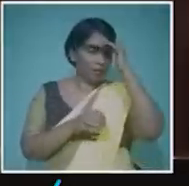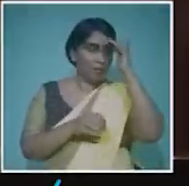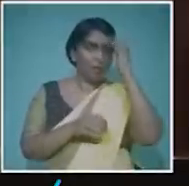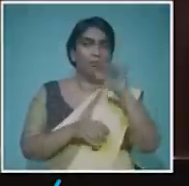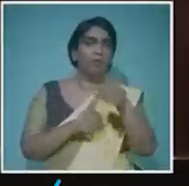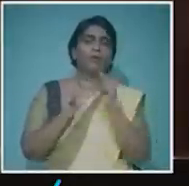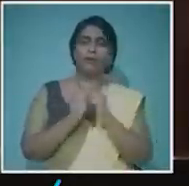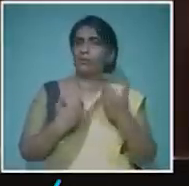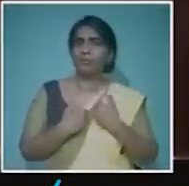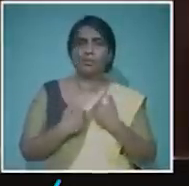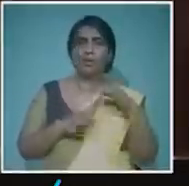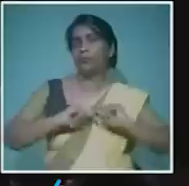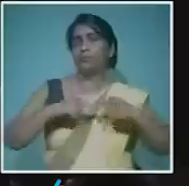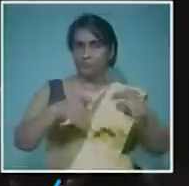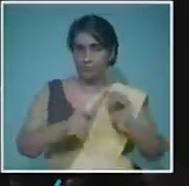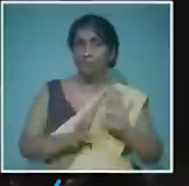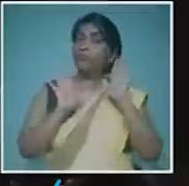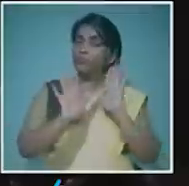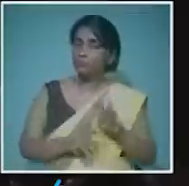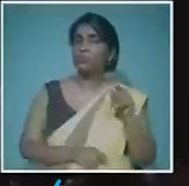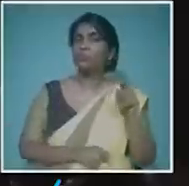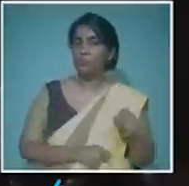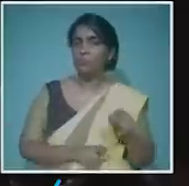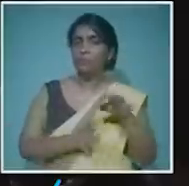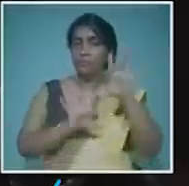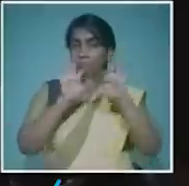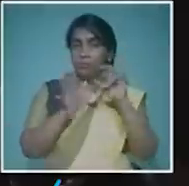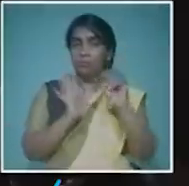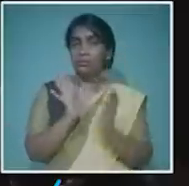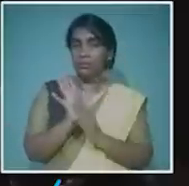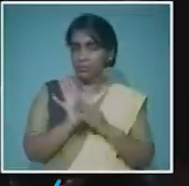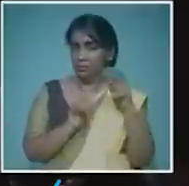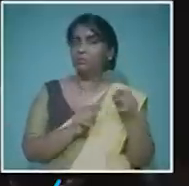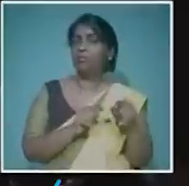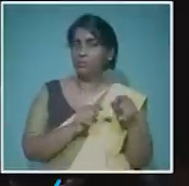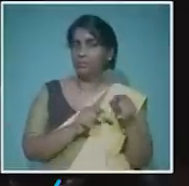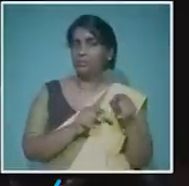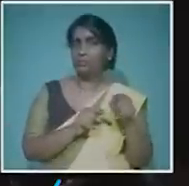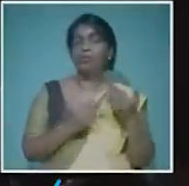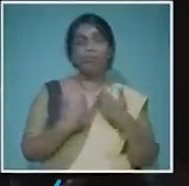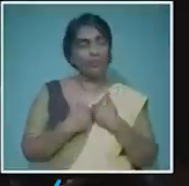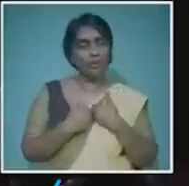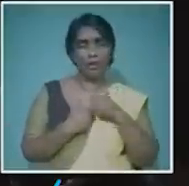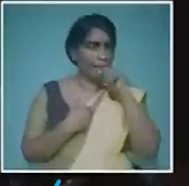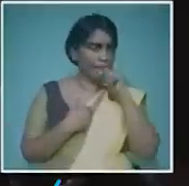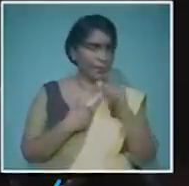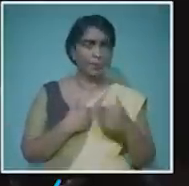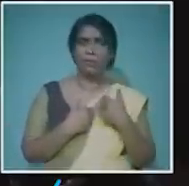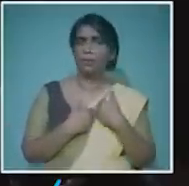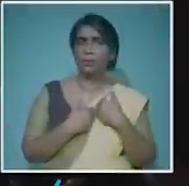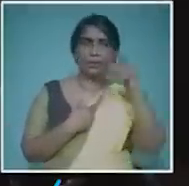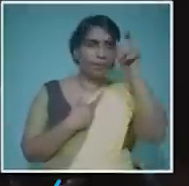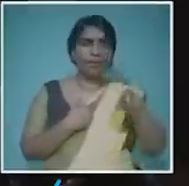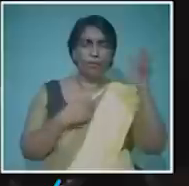ලද දෙයක් මිසක් මම පත් කර දෙයක් නෙවෙයි. හැබැයි මේ තේරීම් කාරක සභාවට ගරු කතානායකතුමනි අපේ කිසිදු